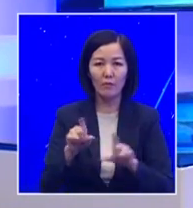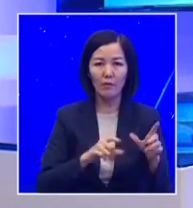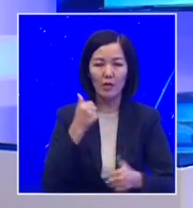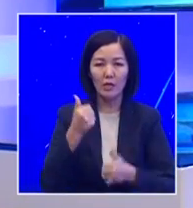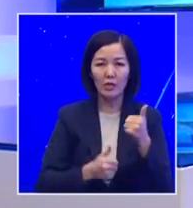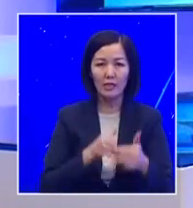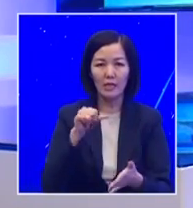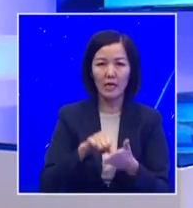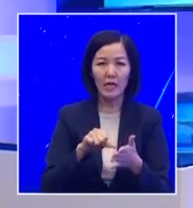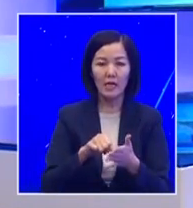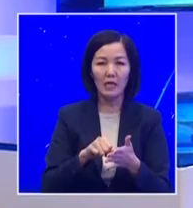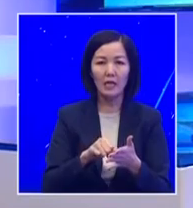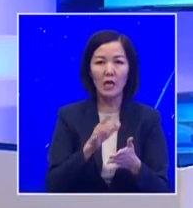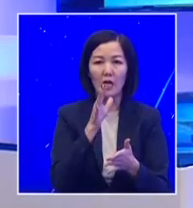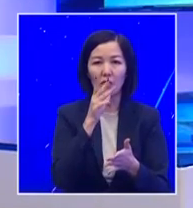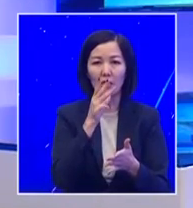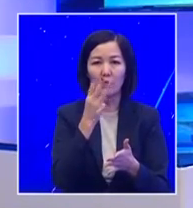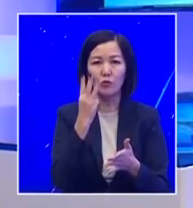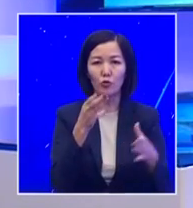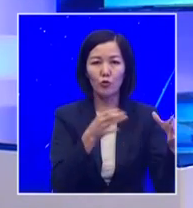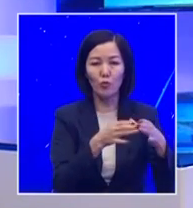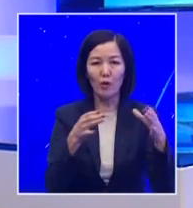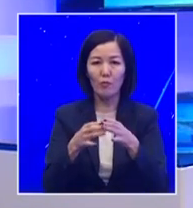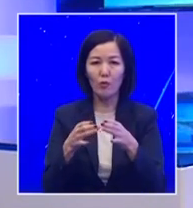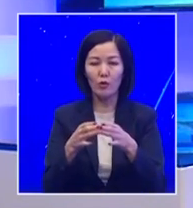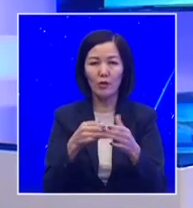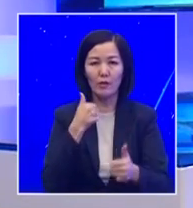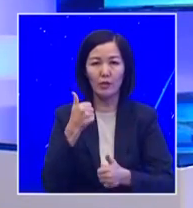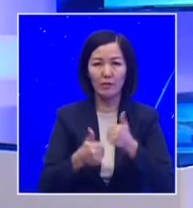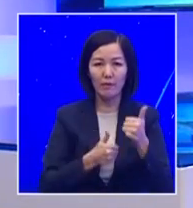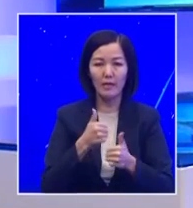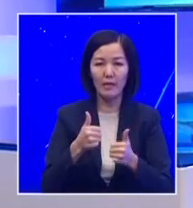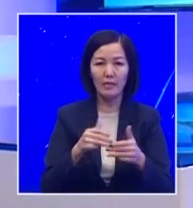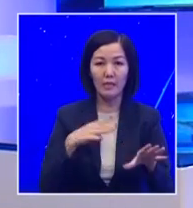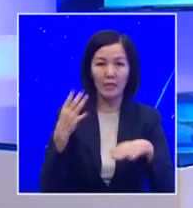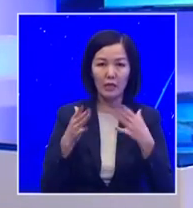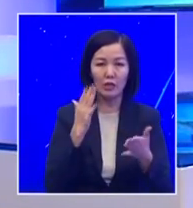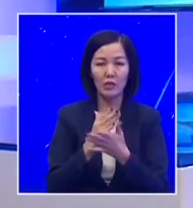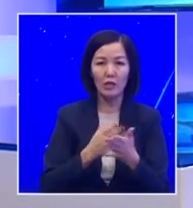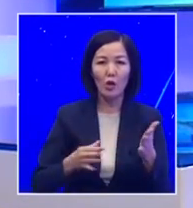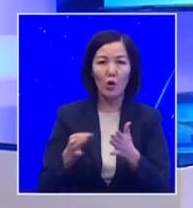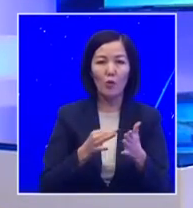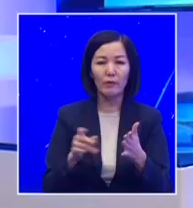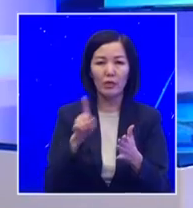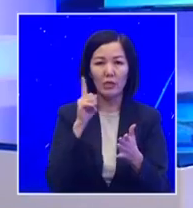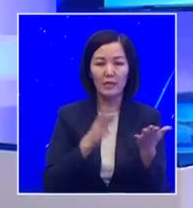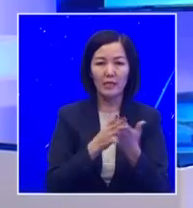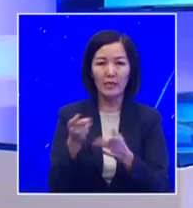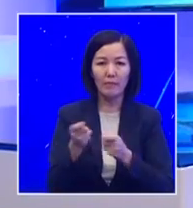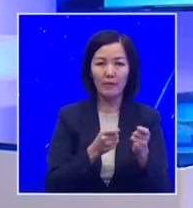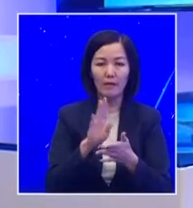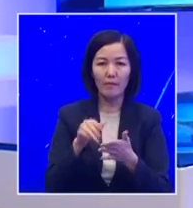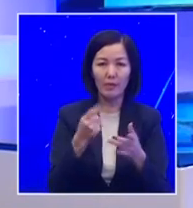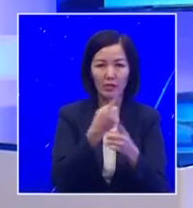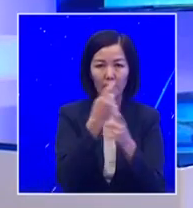жарысқа қатысушылар жас ерекшеліктеріне орай үш топқа бөлініп шеберліктерін шыңдайды. Бұл жөнінде облыстық жастар саясаты басқармасының